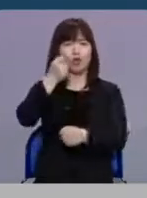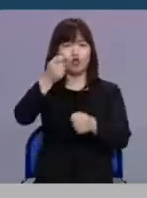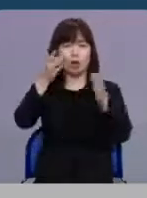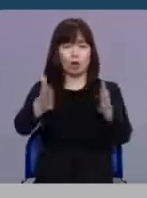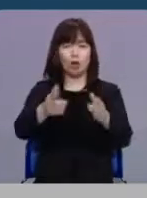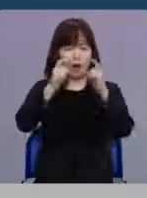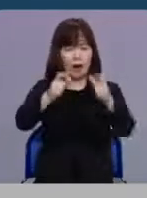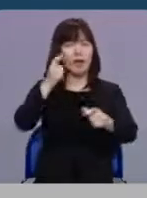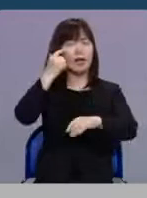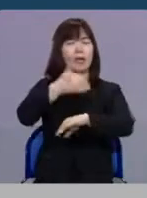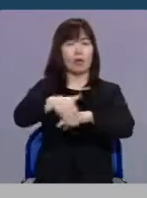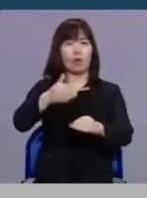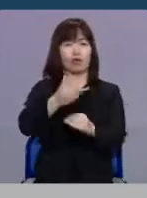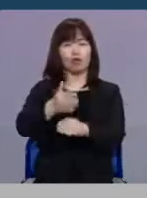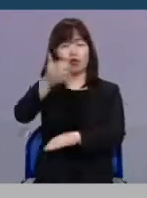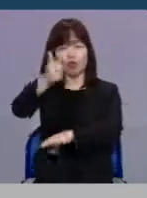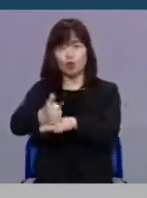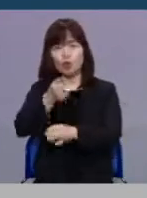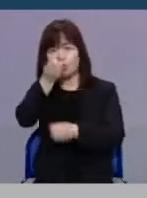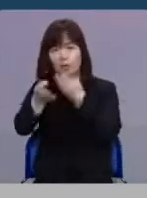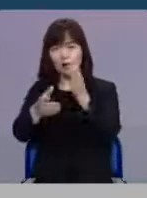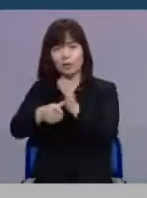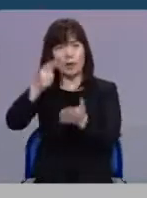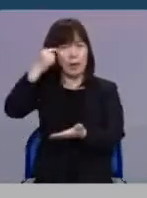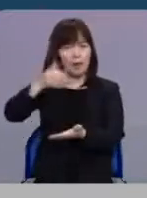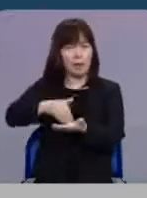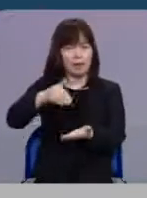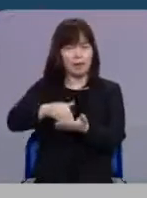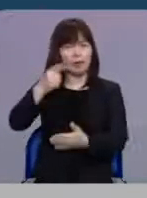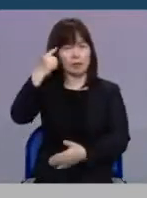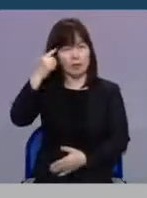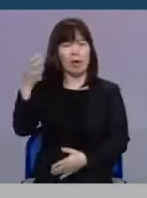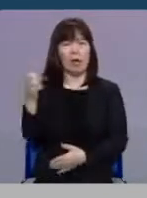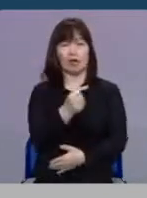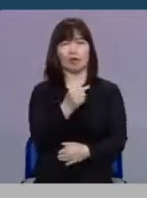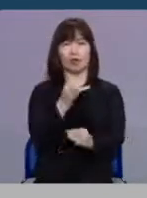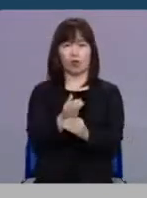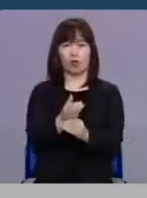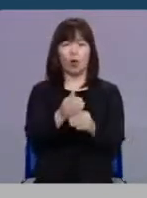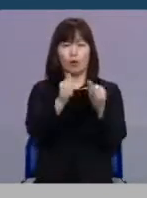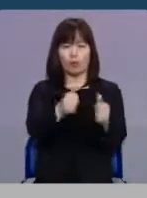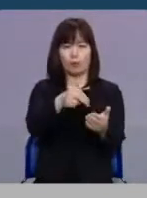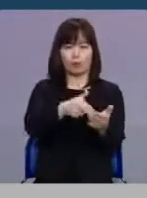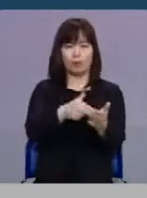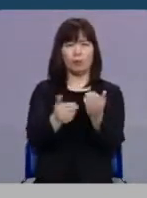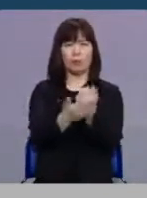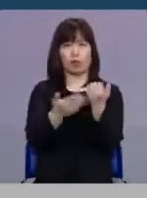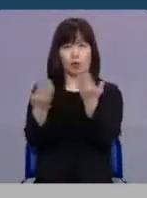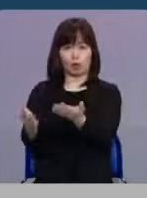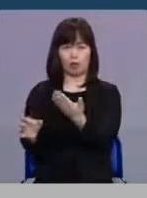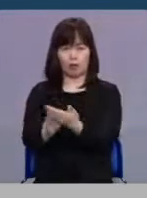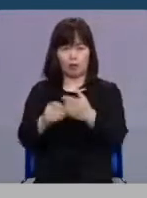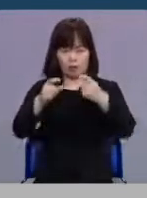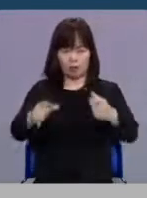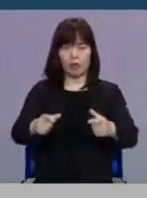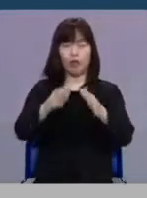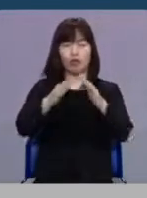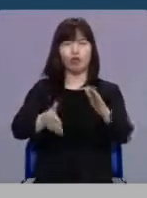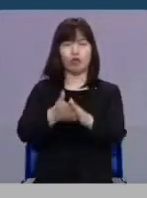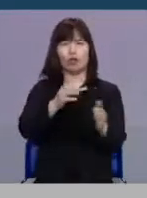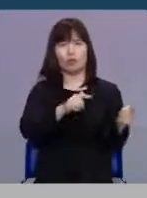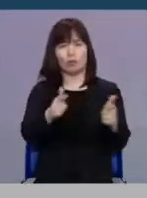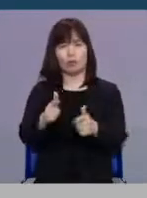이 원은 최후 변론에서 반성과 성찰의 시간을 보내고 있으며 재판부가 선출 한다면 지옥 구인 전 유시민과